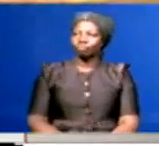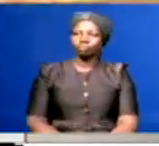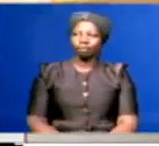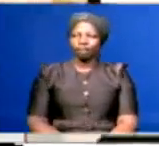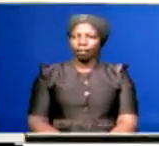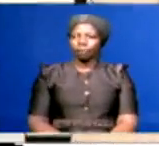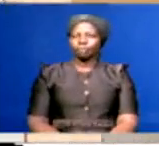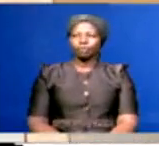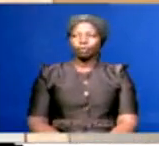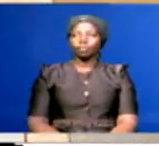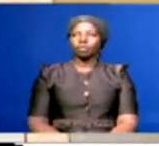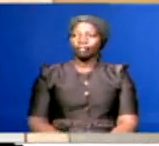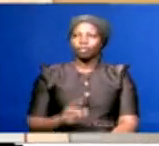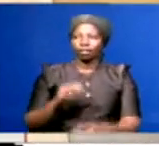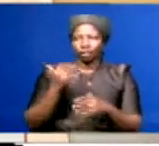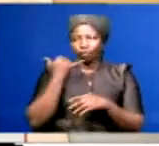0711-060-9213 au